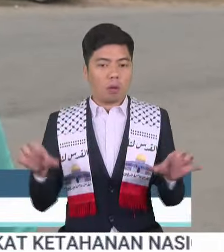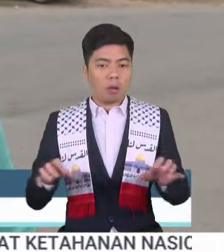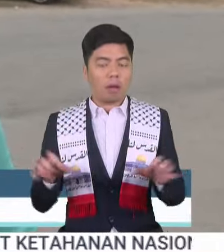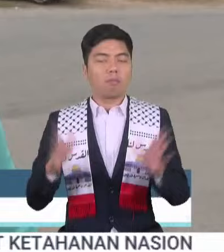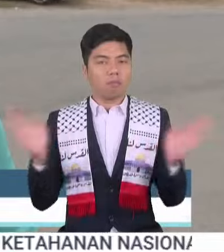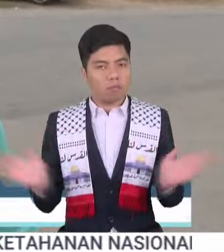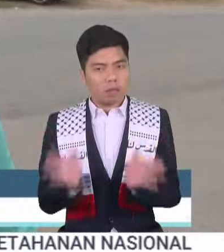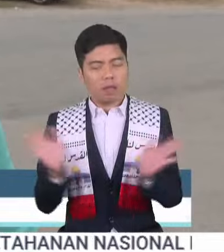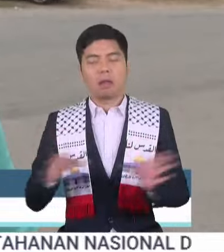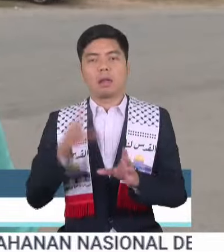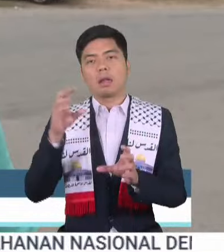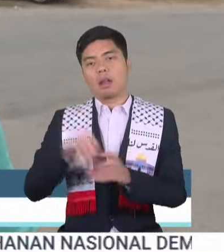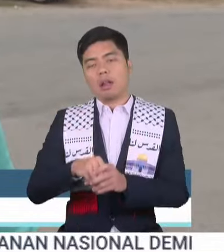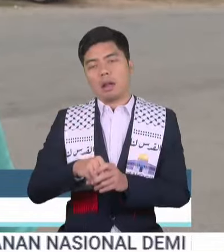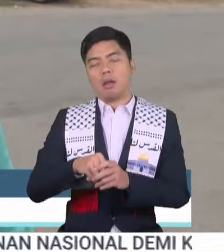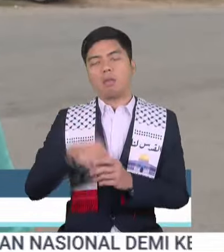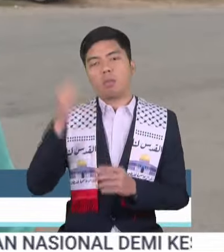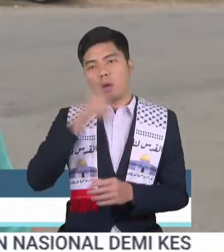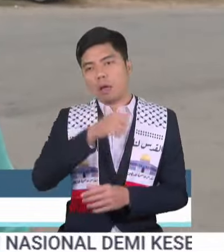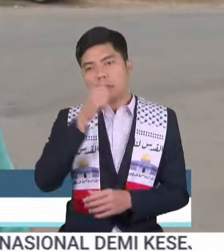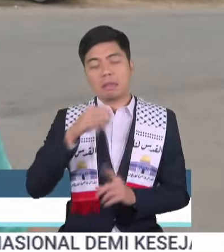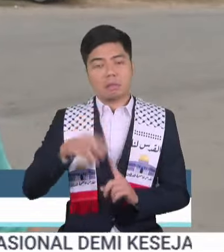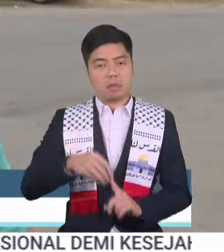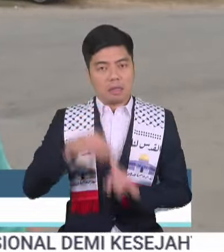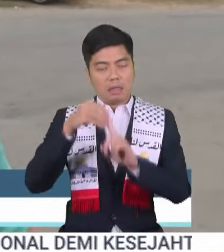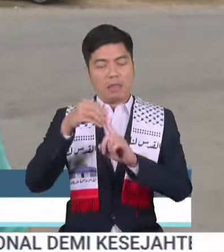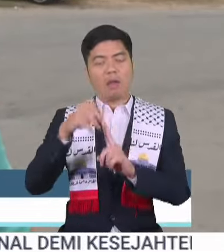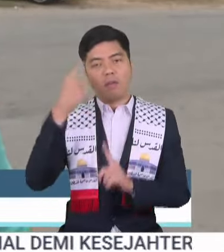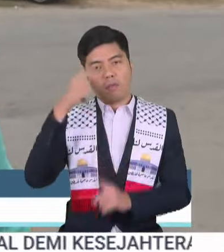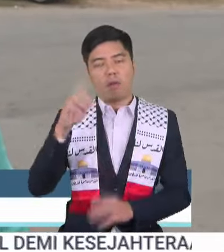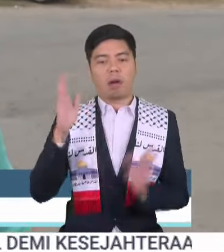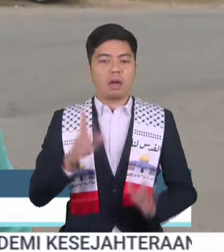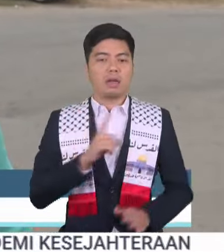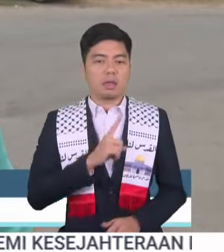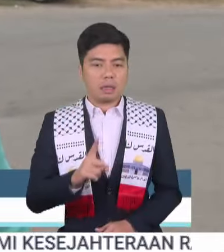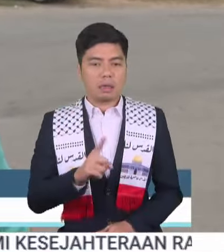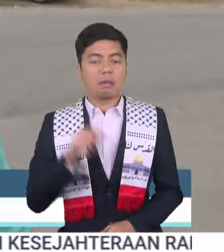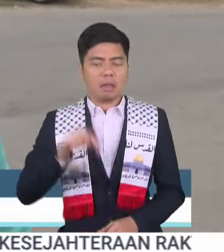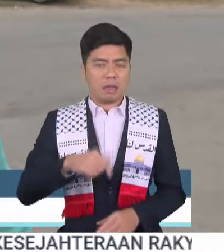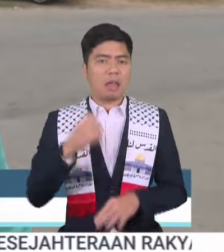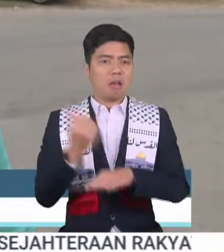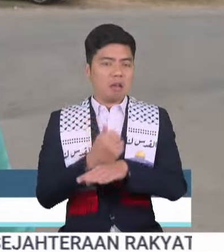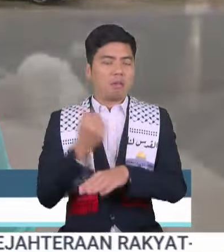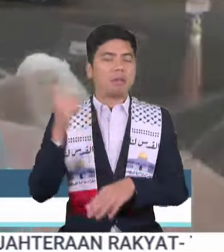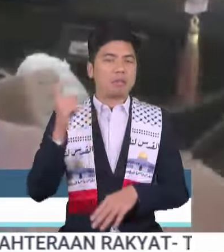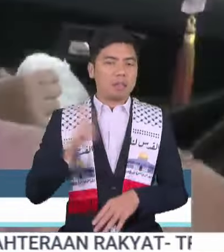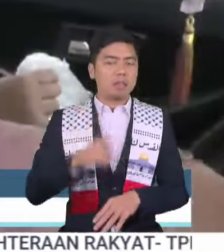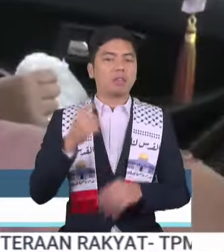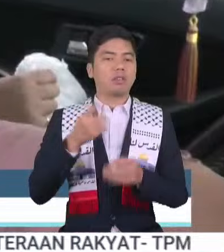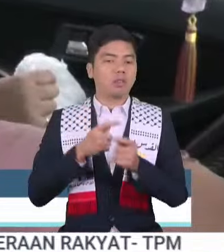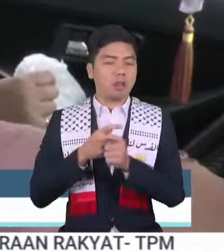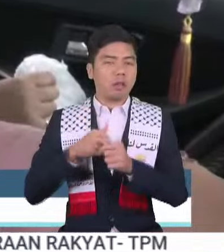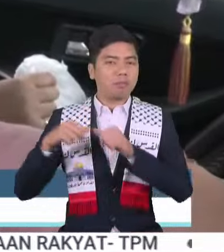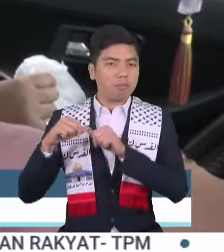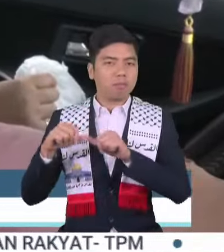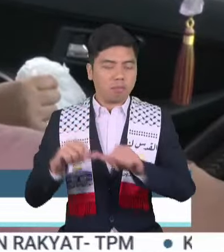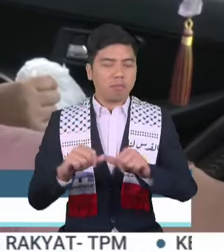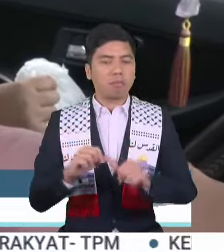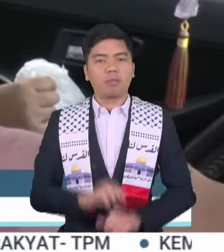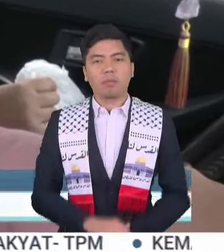sangat digalakkan lah kan dalam agama Islam ni. So, bagi pendapat saya, ini amalan yang patut diteruskan lah setiap tahun. Ini satu